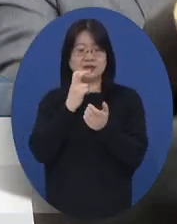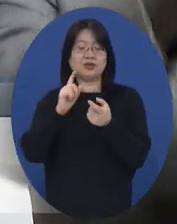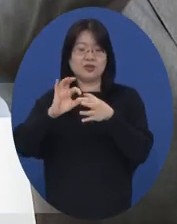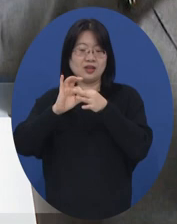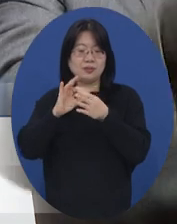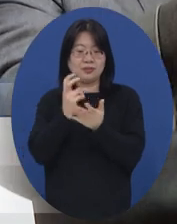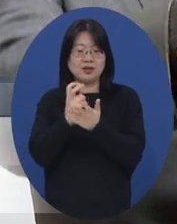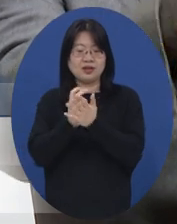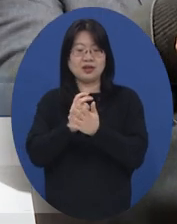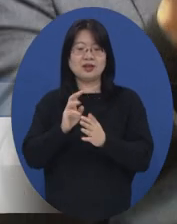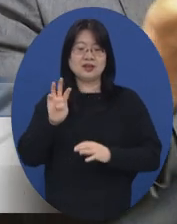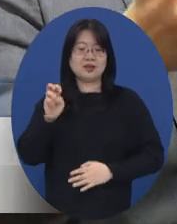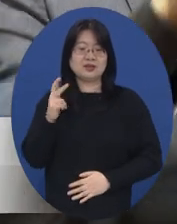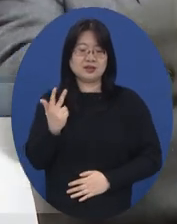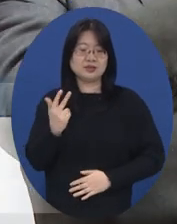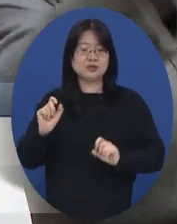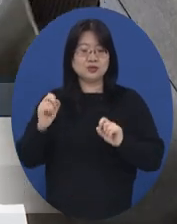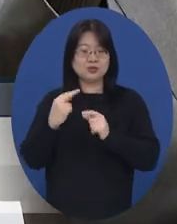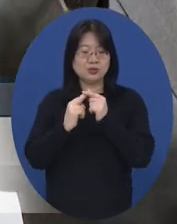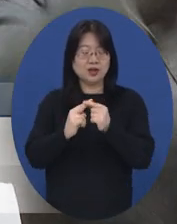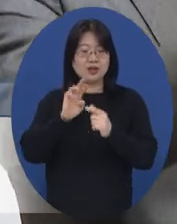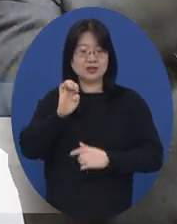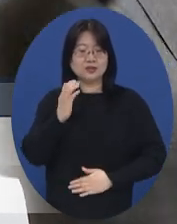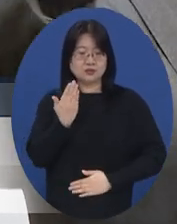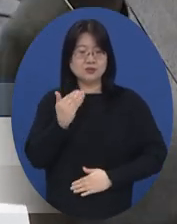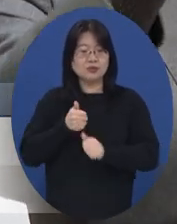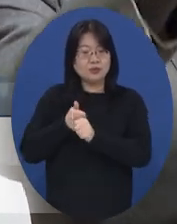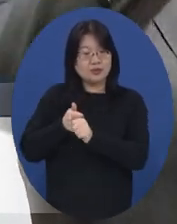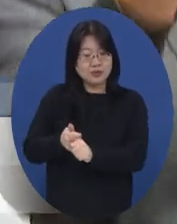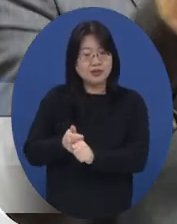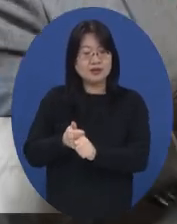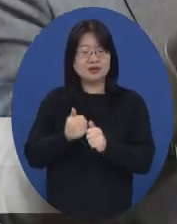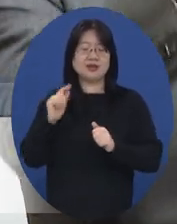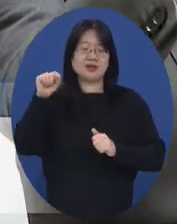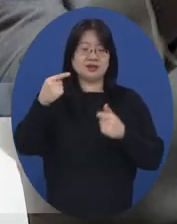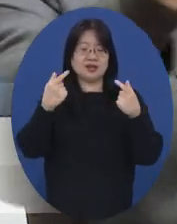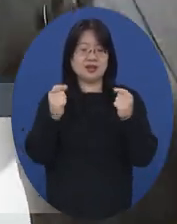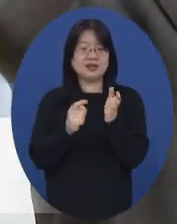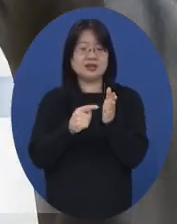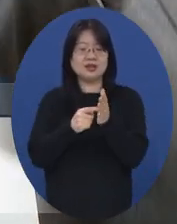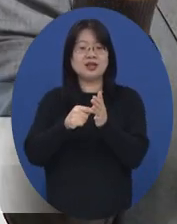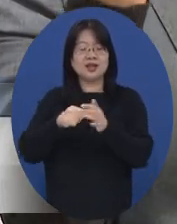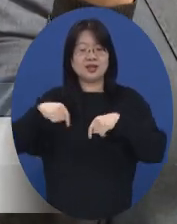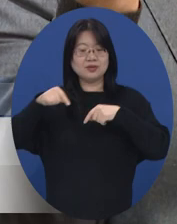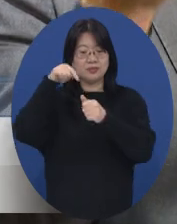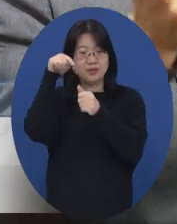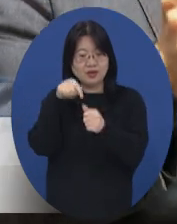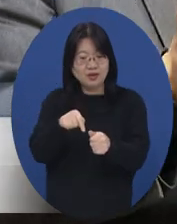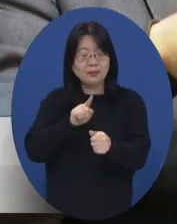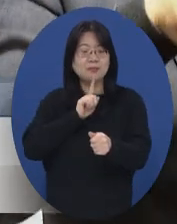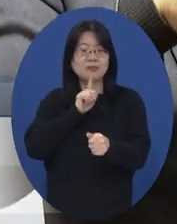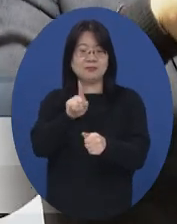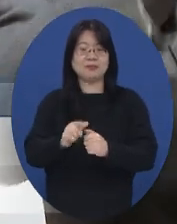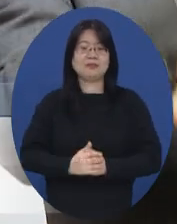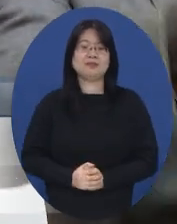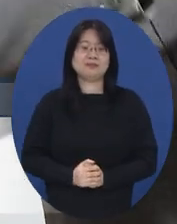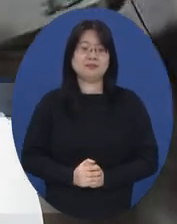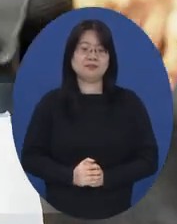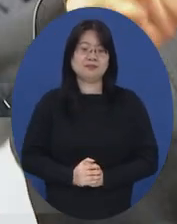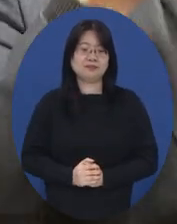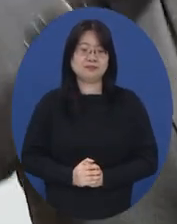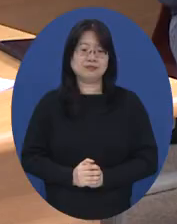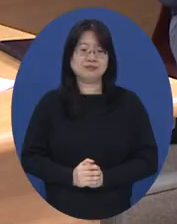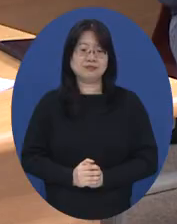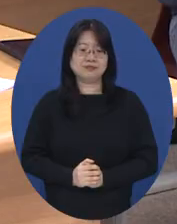법률 제47조와 49조에 따라서 다음과 같이 긴급하게 행정명령을